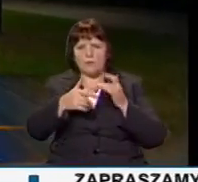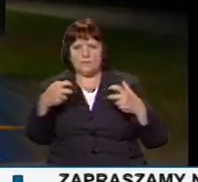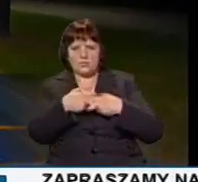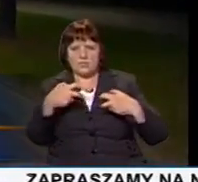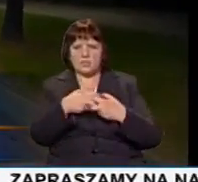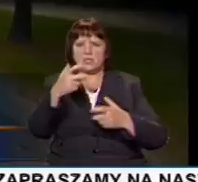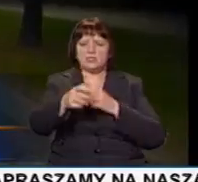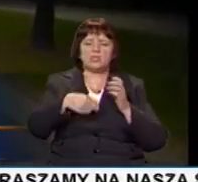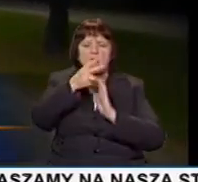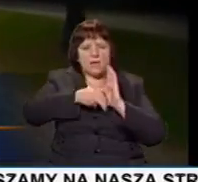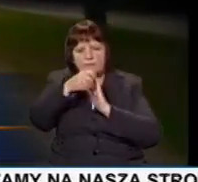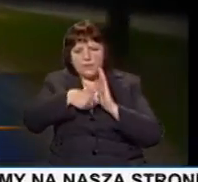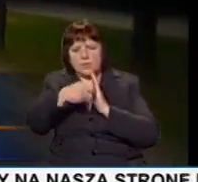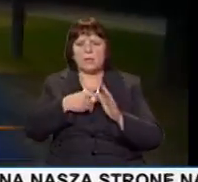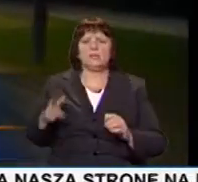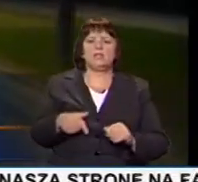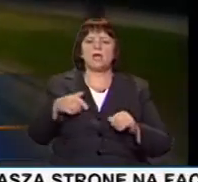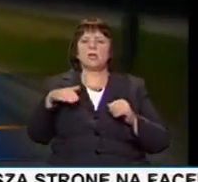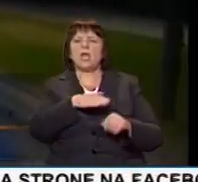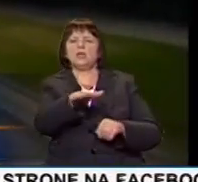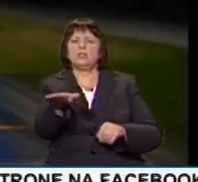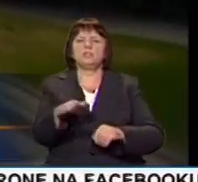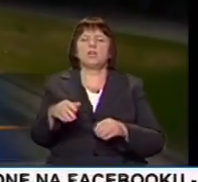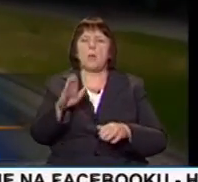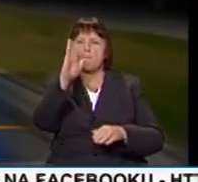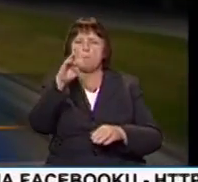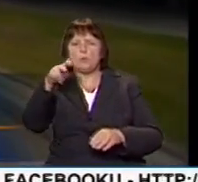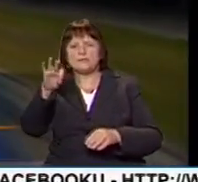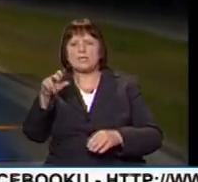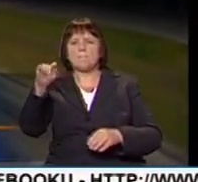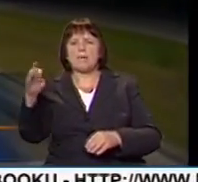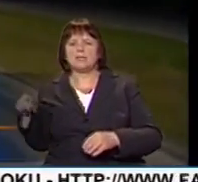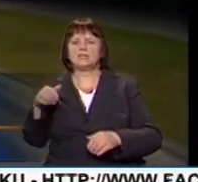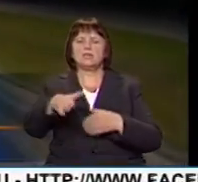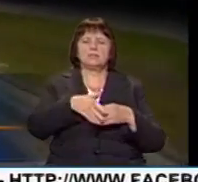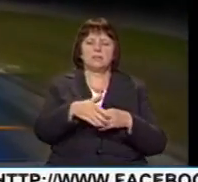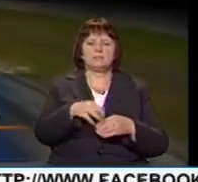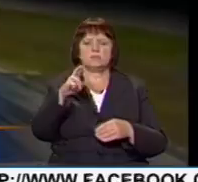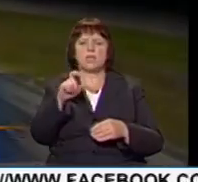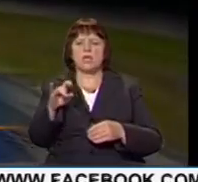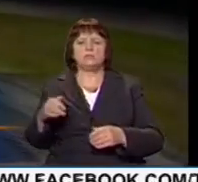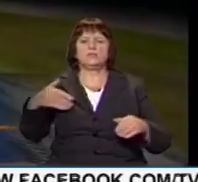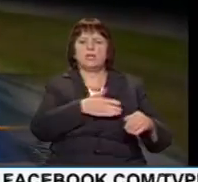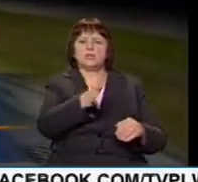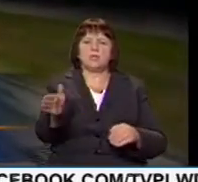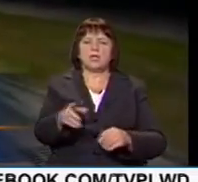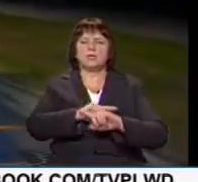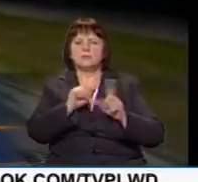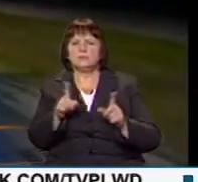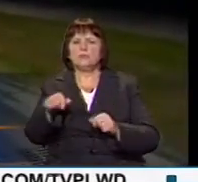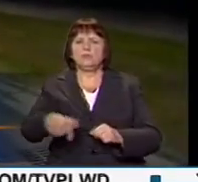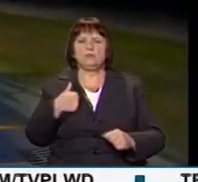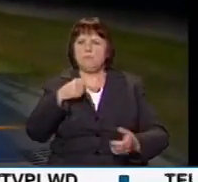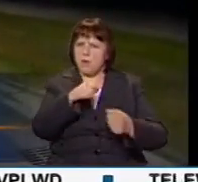jak rowerzysta zajeżdża drogę autobusowi jadącemu po buspasie w okolicach ulicy Śmigłego Rydza i Milionowej. Cyklista miał